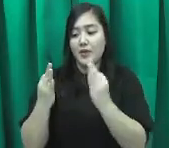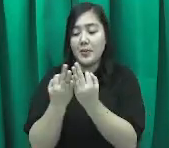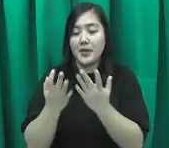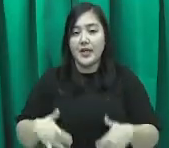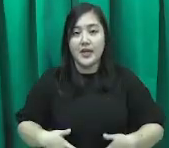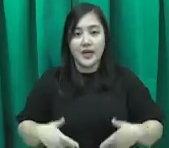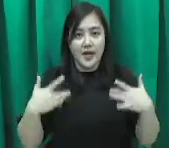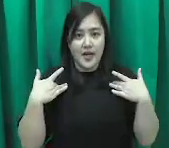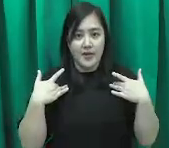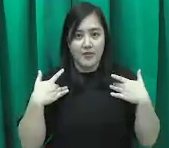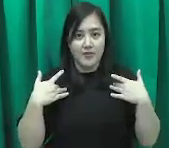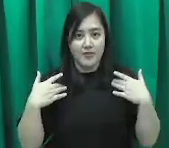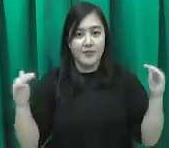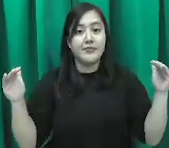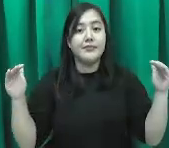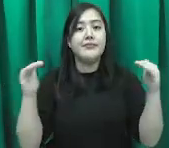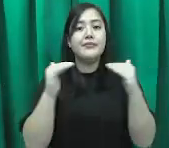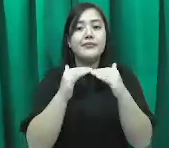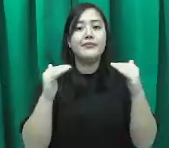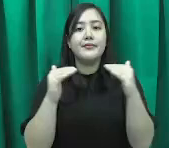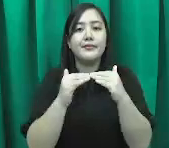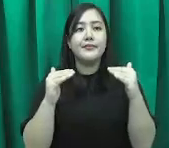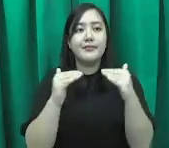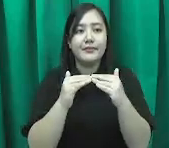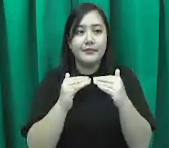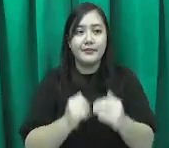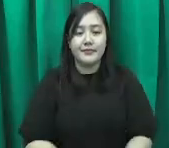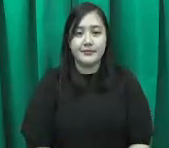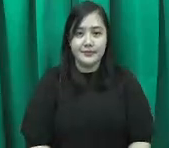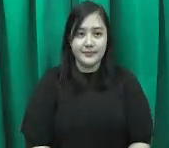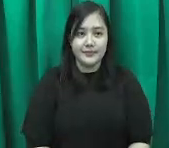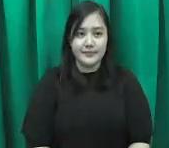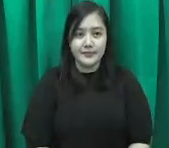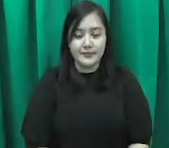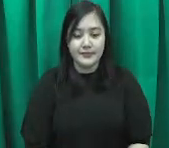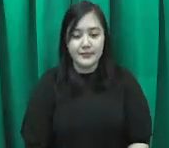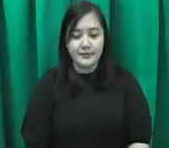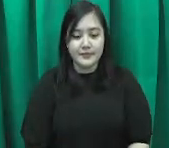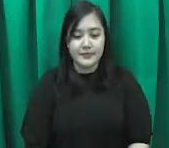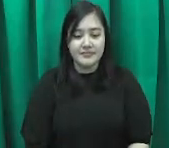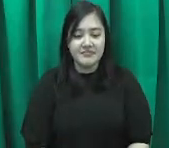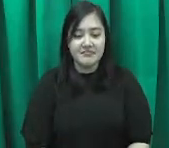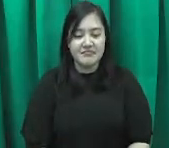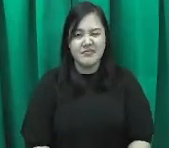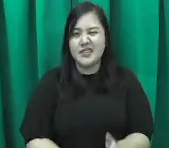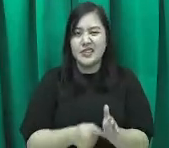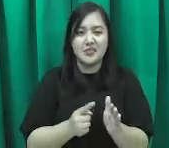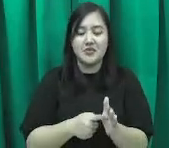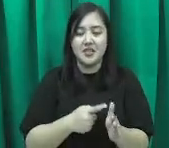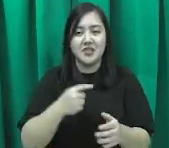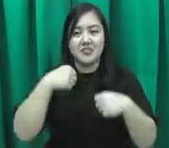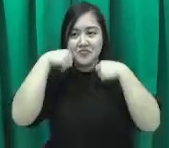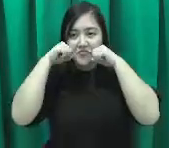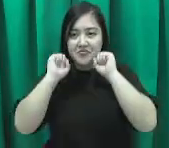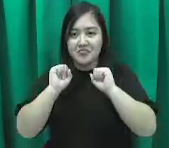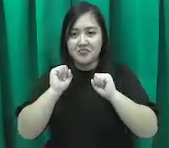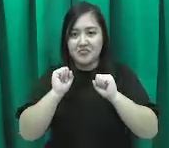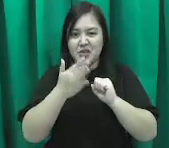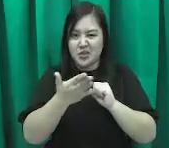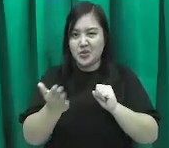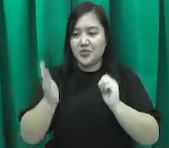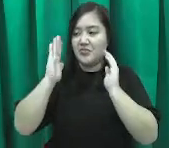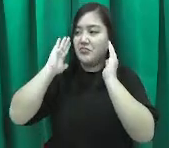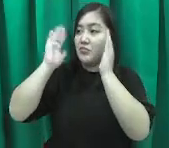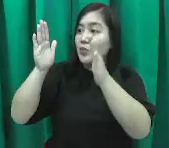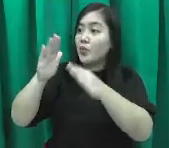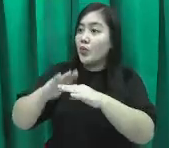iba kasi nakatingin sa sa material career. Na bagay, career sa fame yung minsan yung fame, yung siyempre popularity.